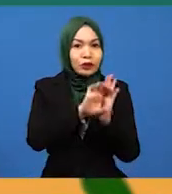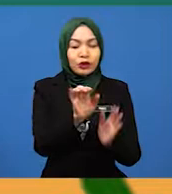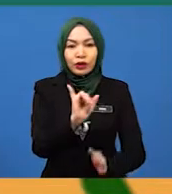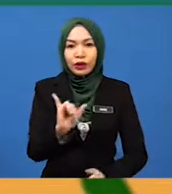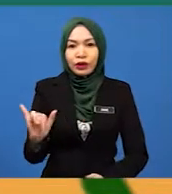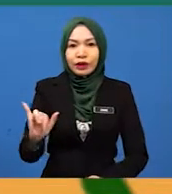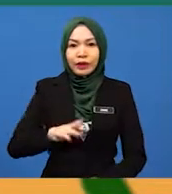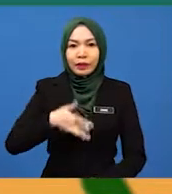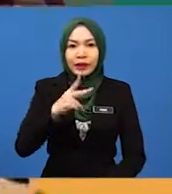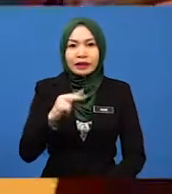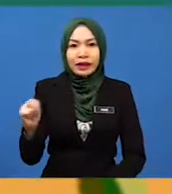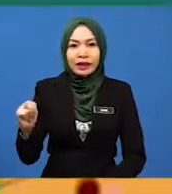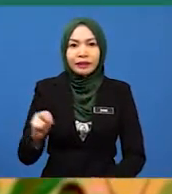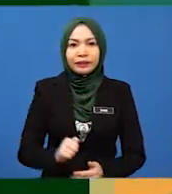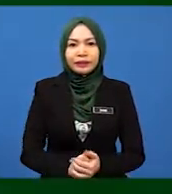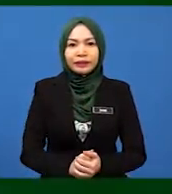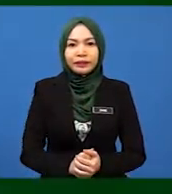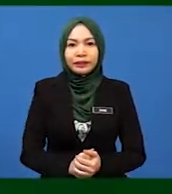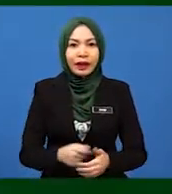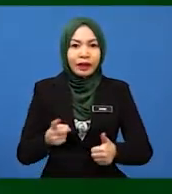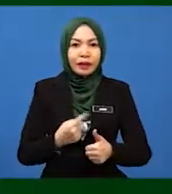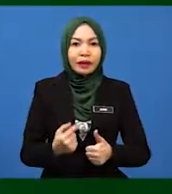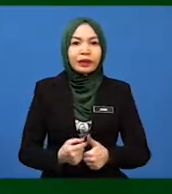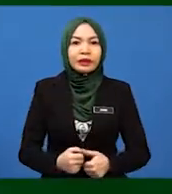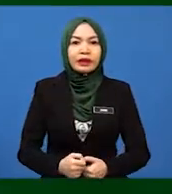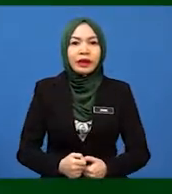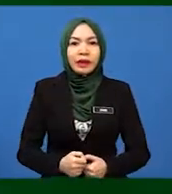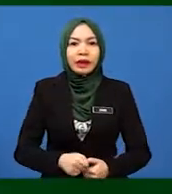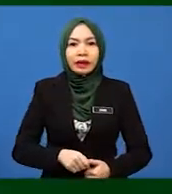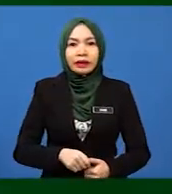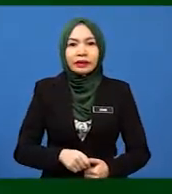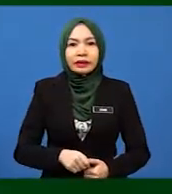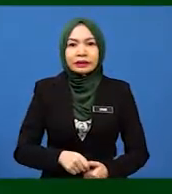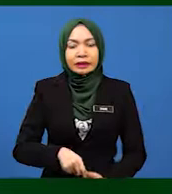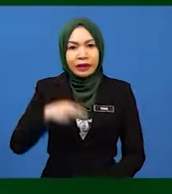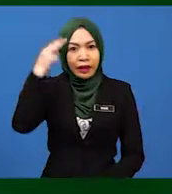Contoh-contoh perasaan seseorang adalah seperti kagum,